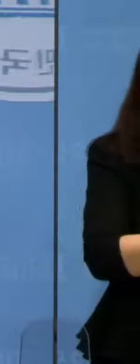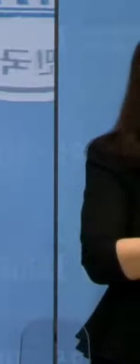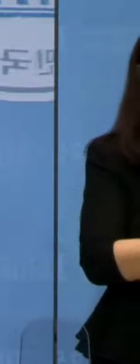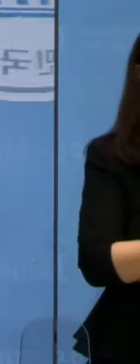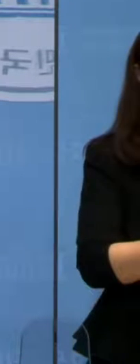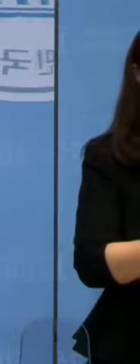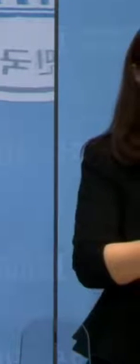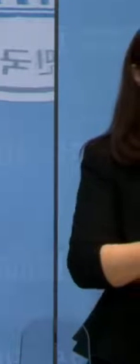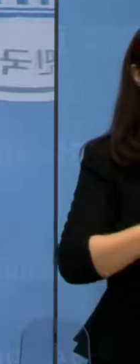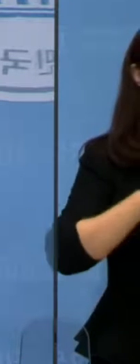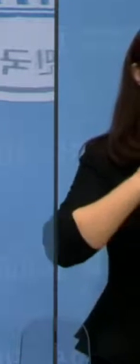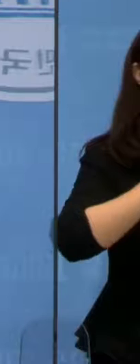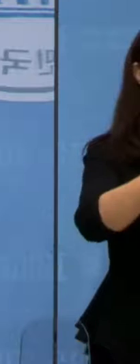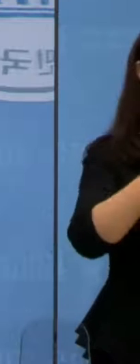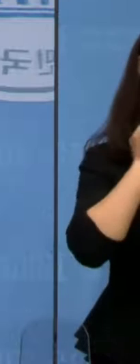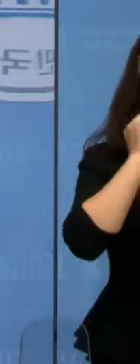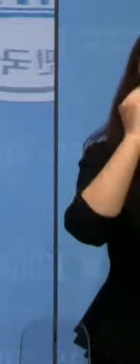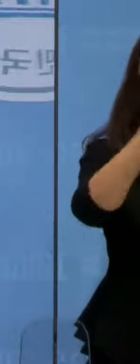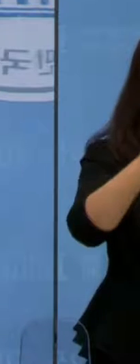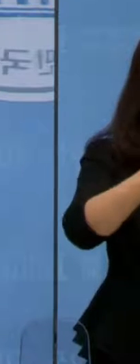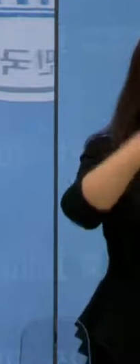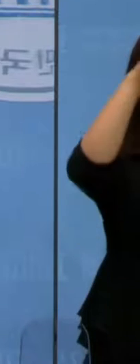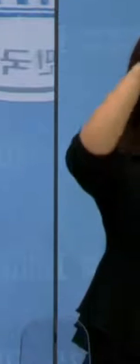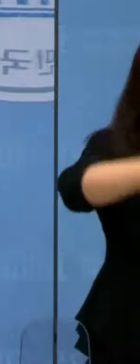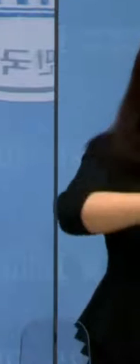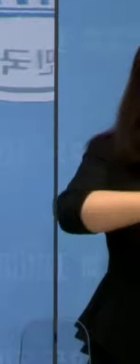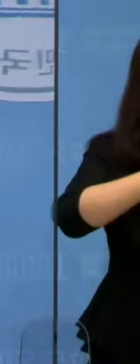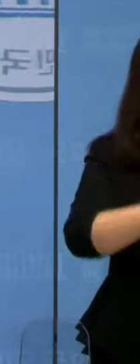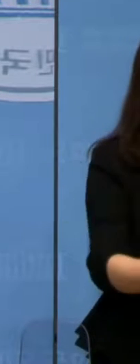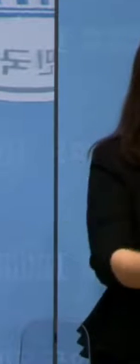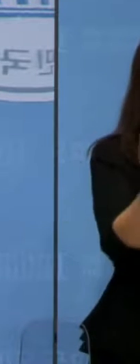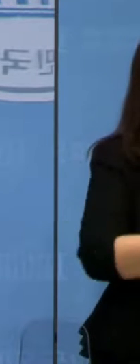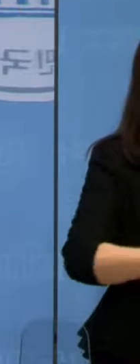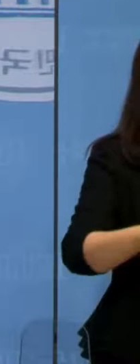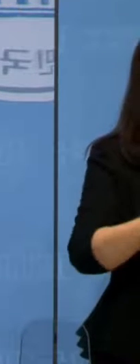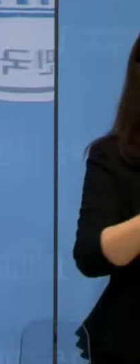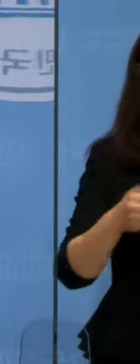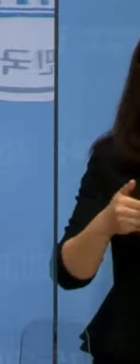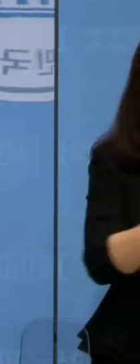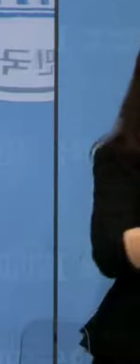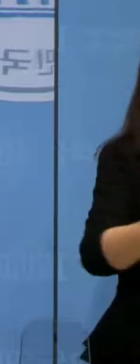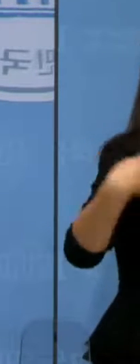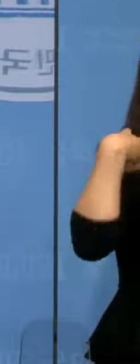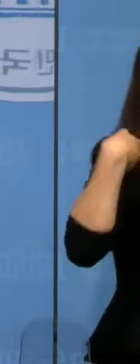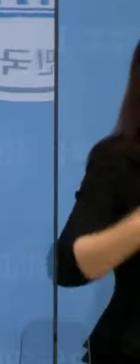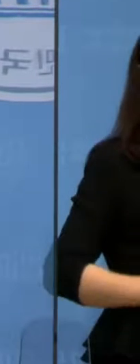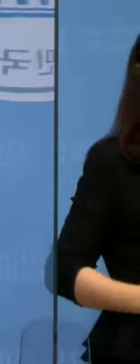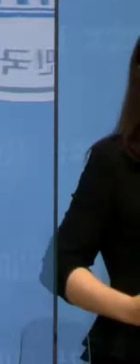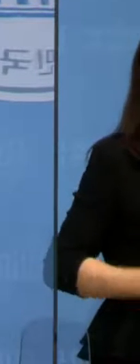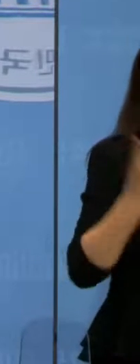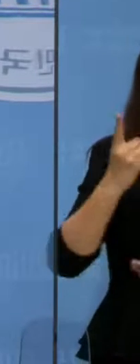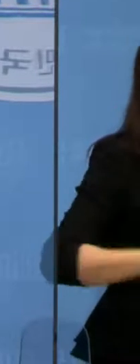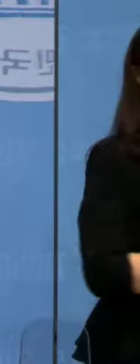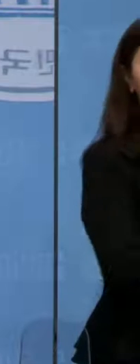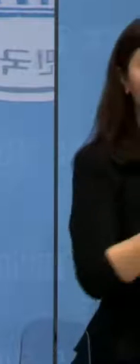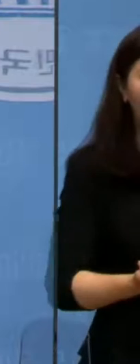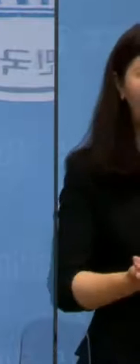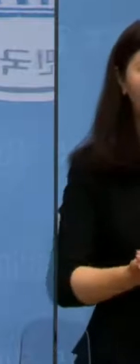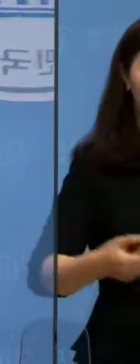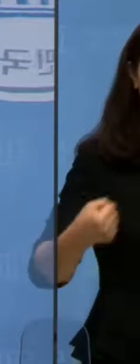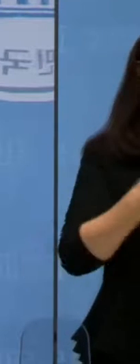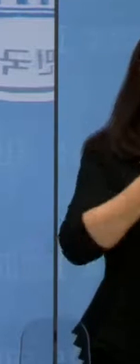승리에 강력한 견인차 역할을 제가 해내겠습니다. 통합하고 변화하고 싸워서